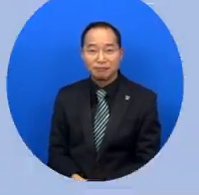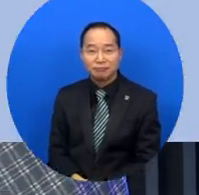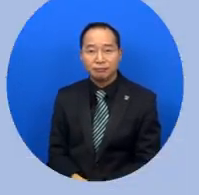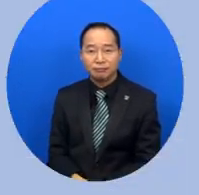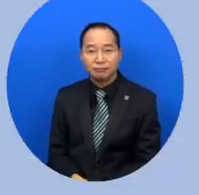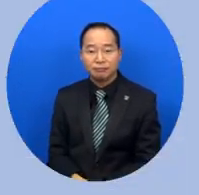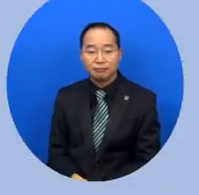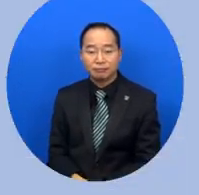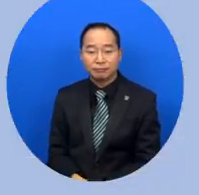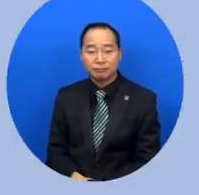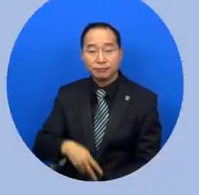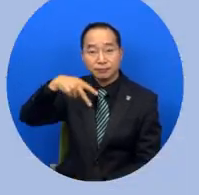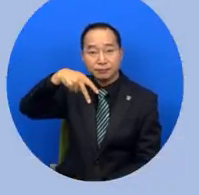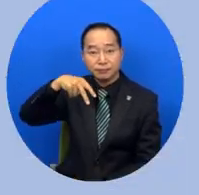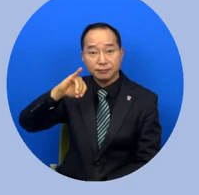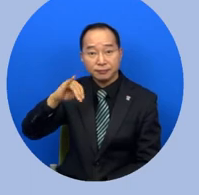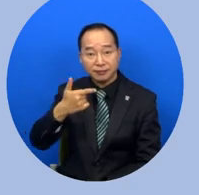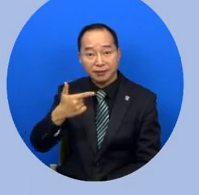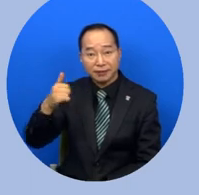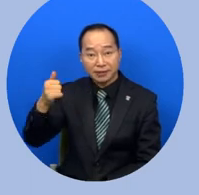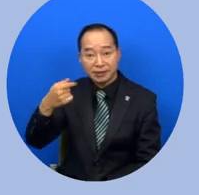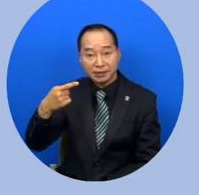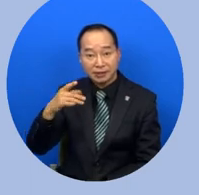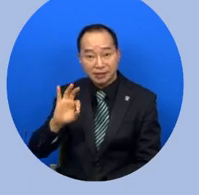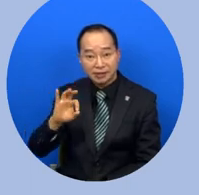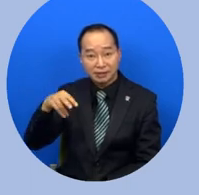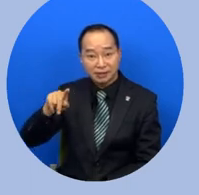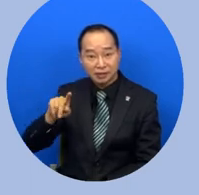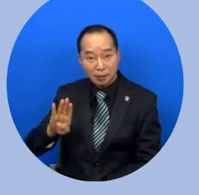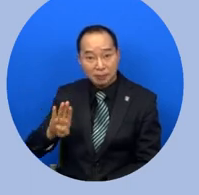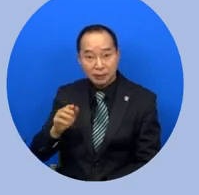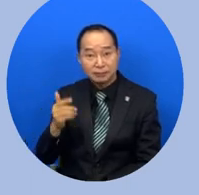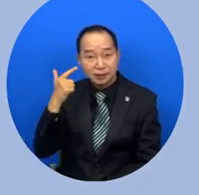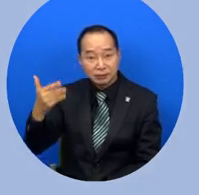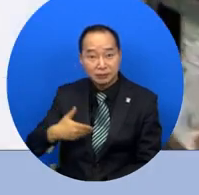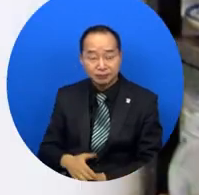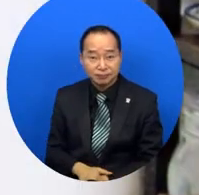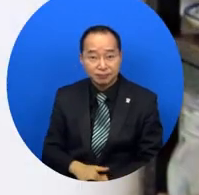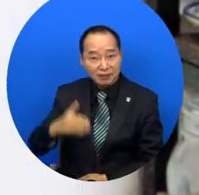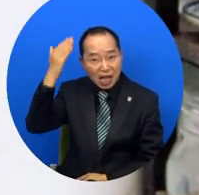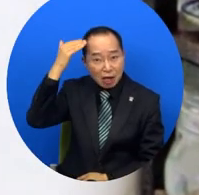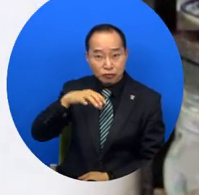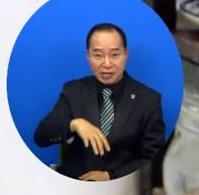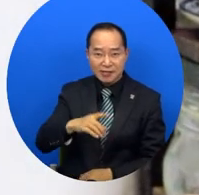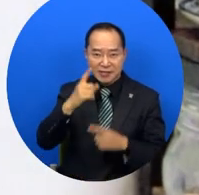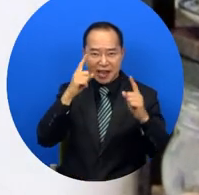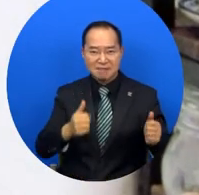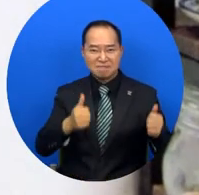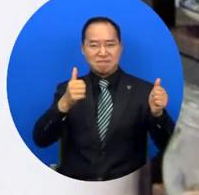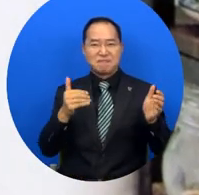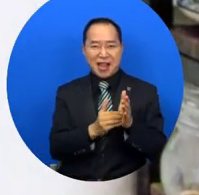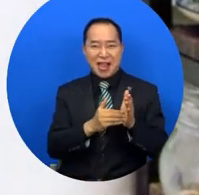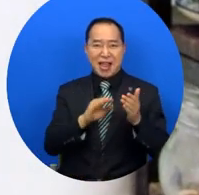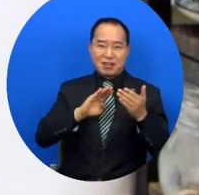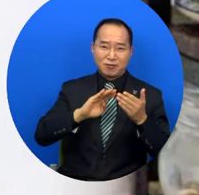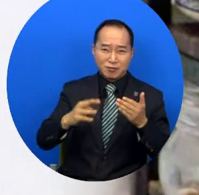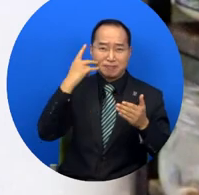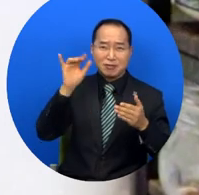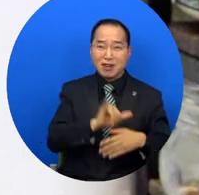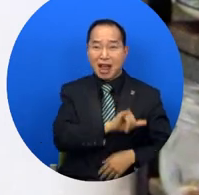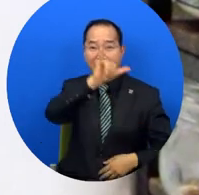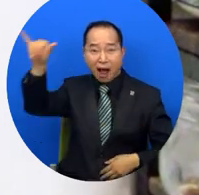볼까요? 먼저 신흥섭님의 질문입니다. 한국에서 대학교를 졸업하고